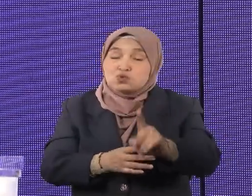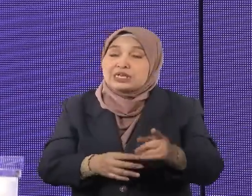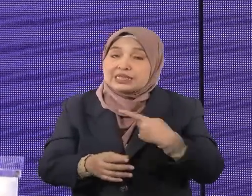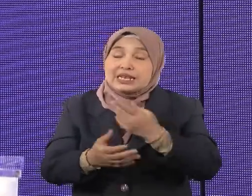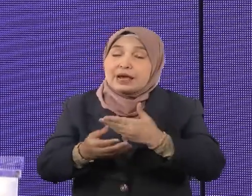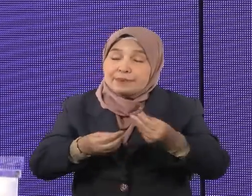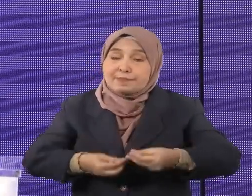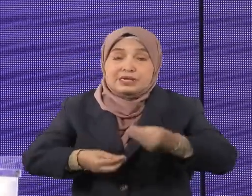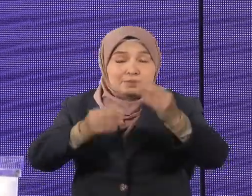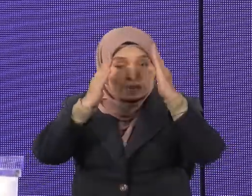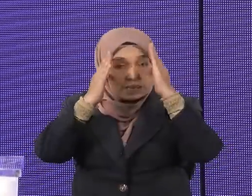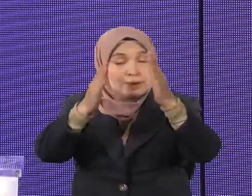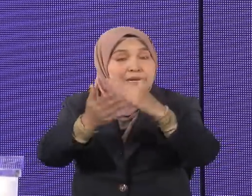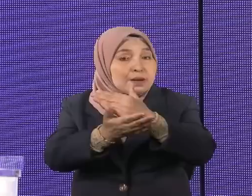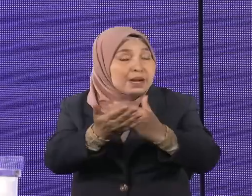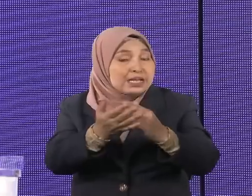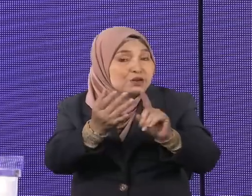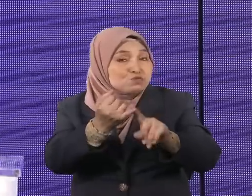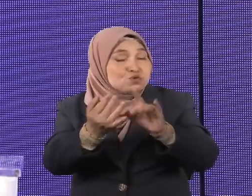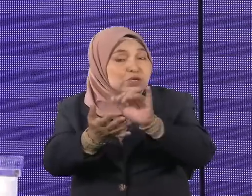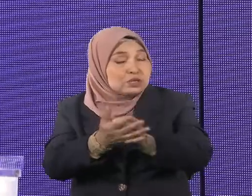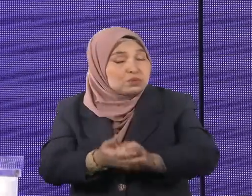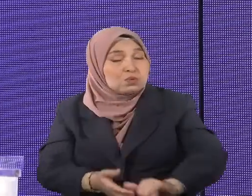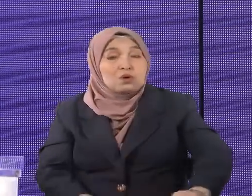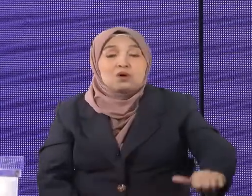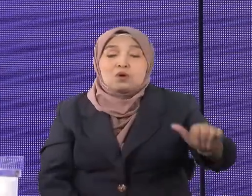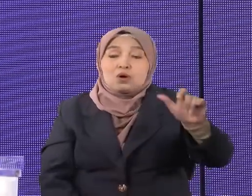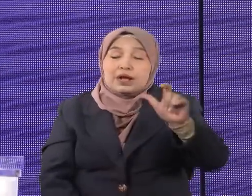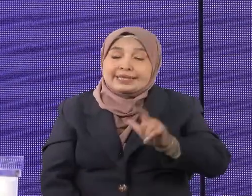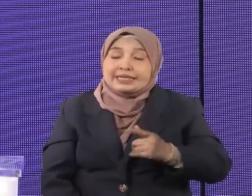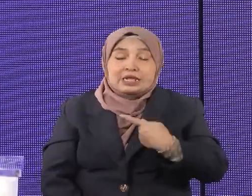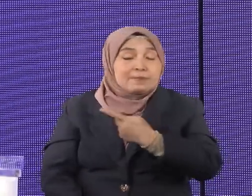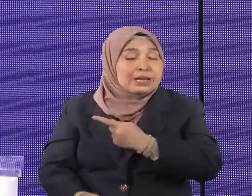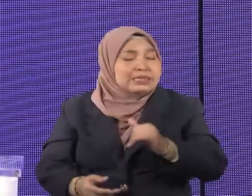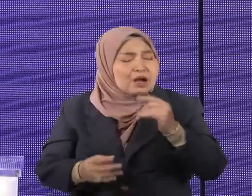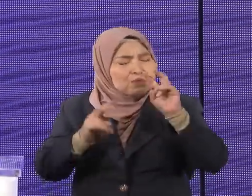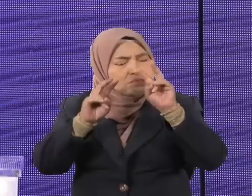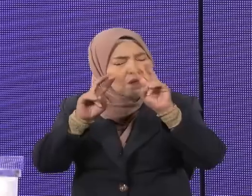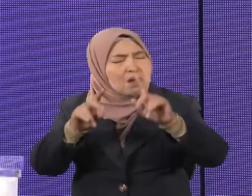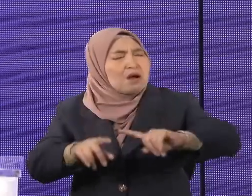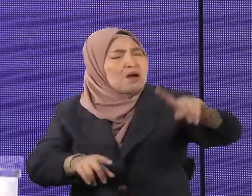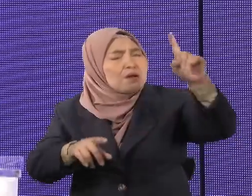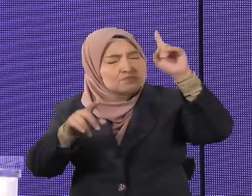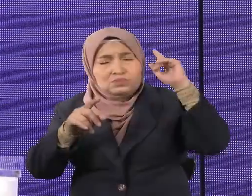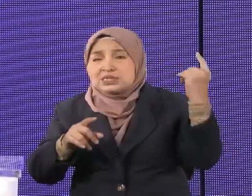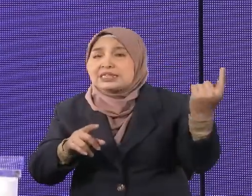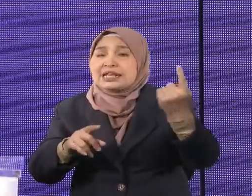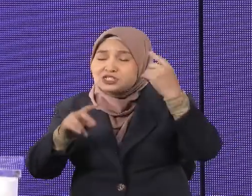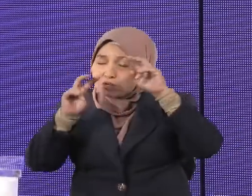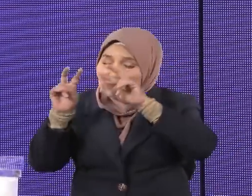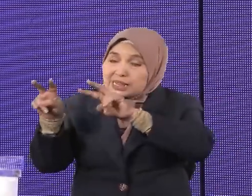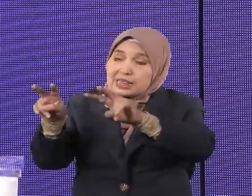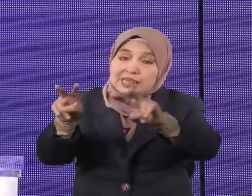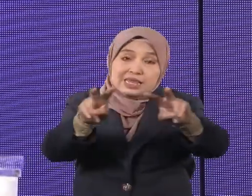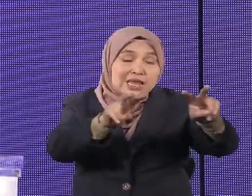memberi perhatian kepada bahagian hujung itu, ya. Wallahu basirum bil ibad, ya, iaitu dan Allah ini amat